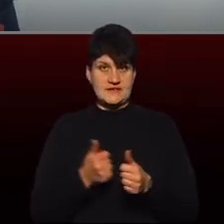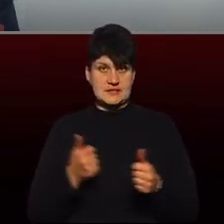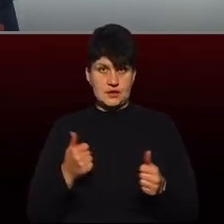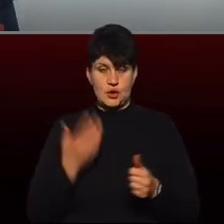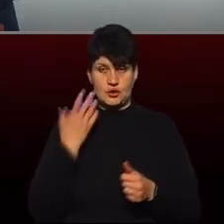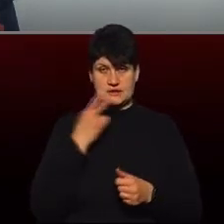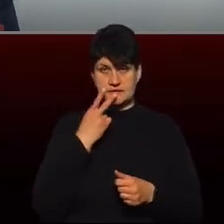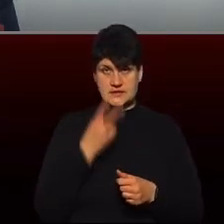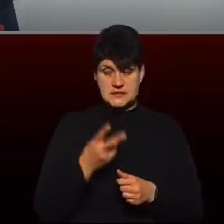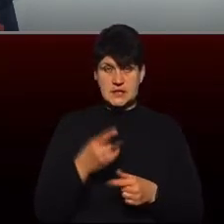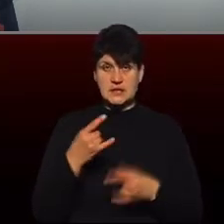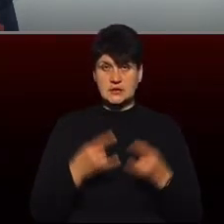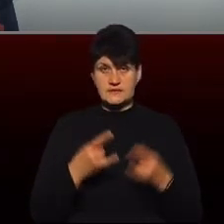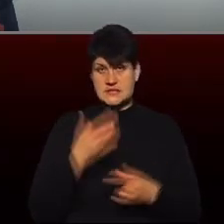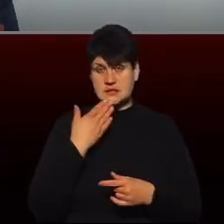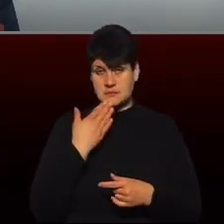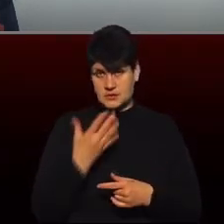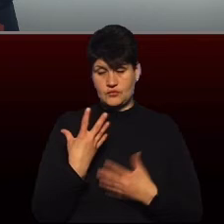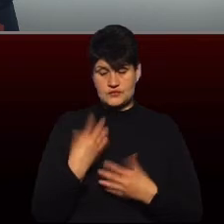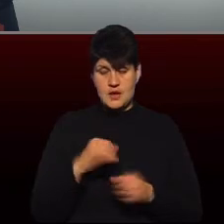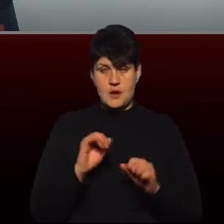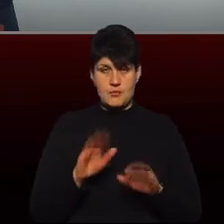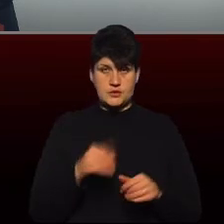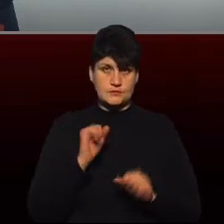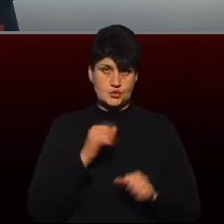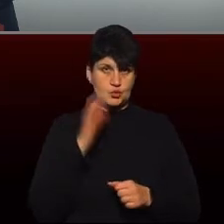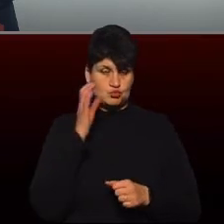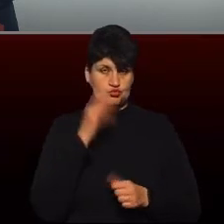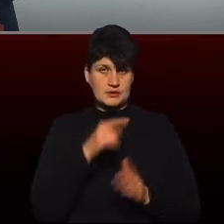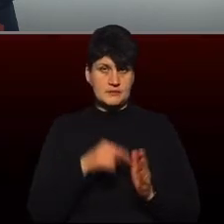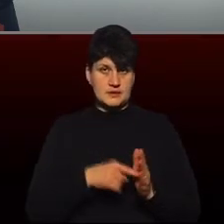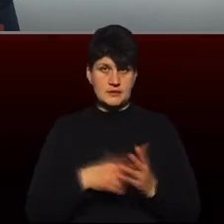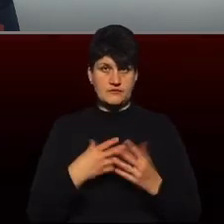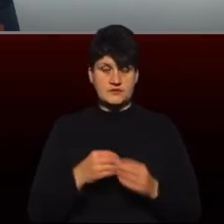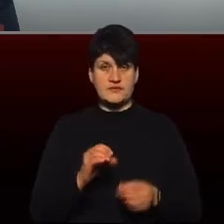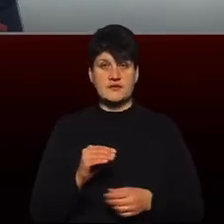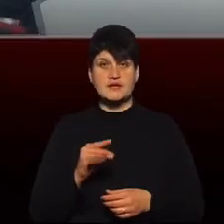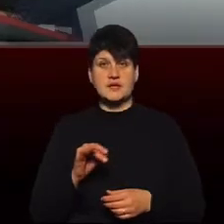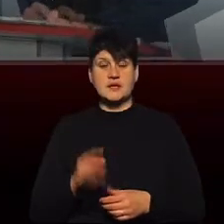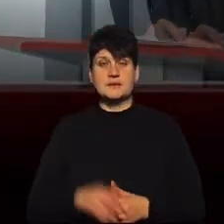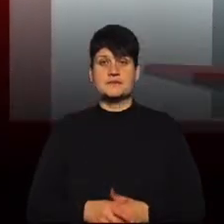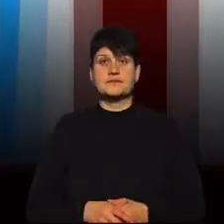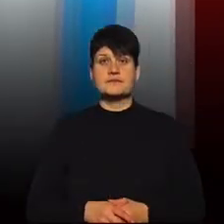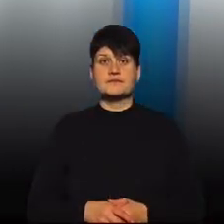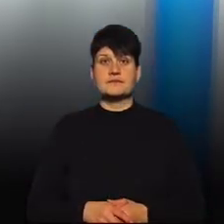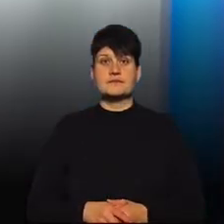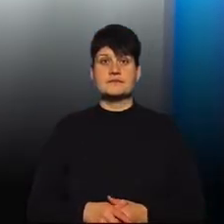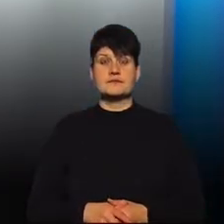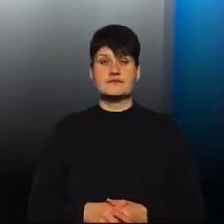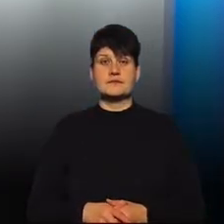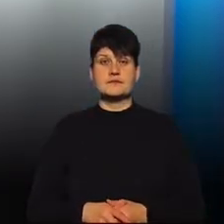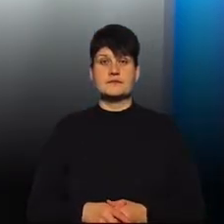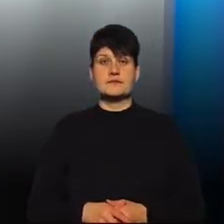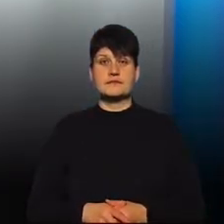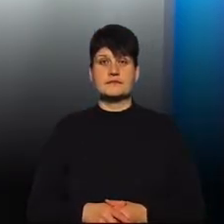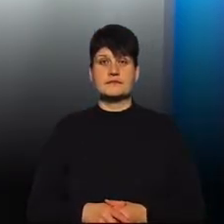просто запитуйте і потім зможете послухати своє запитання вже в ефірі. Різниця кілька секунд. Будь ласка, озвучте